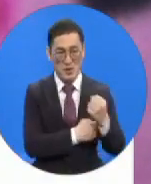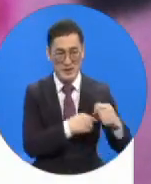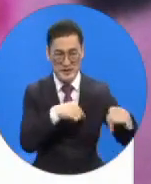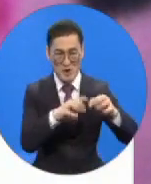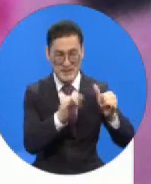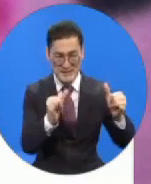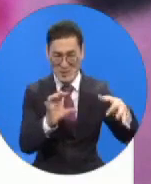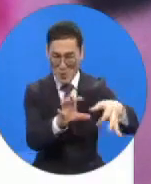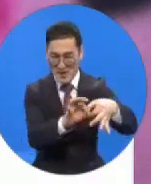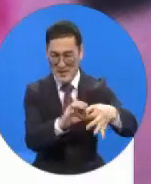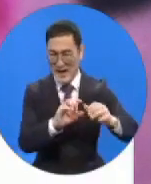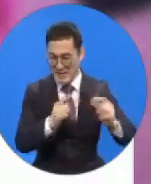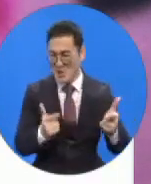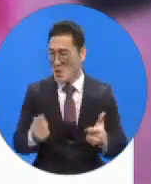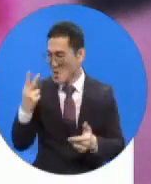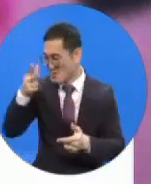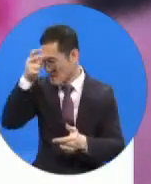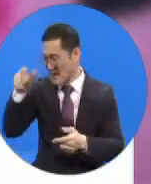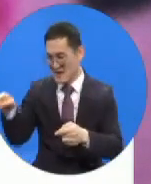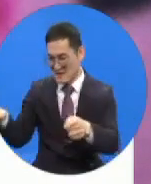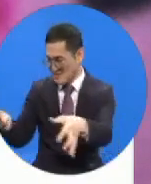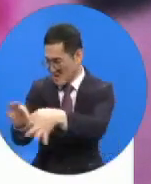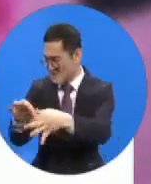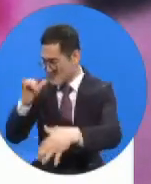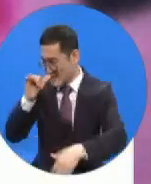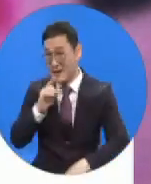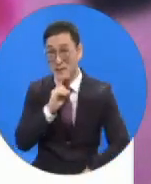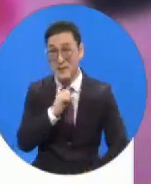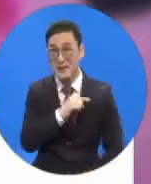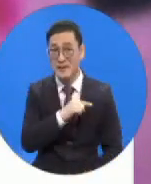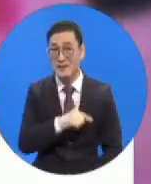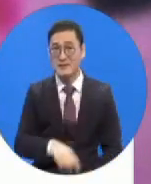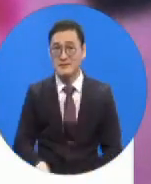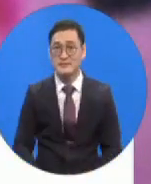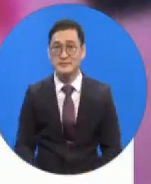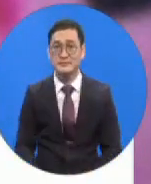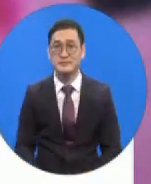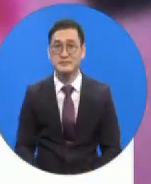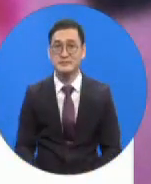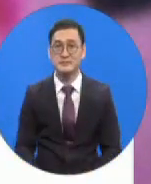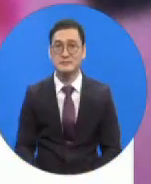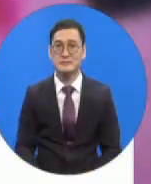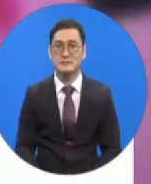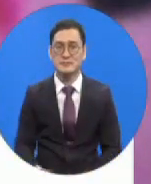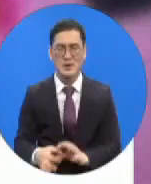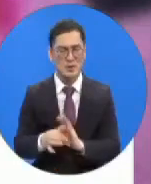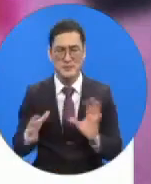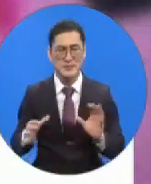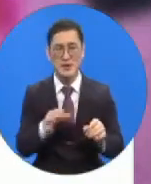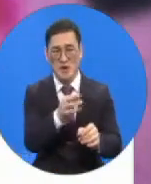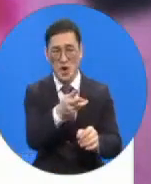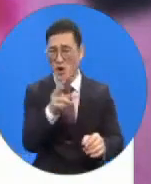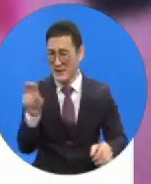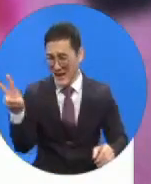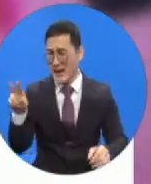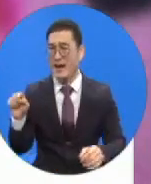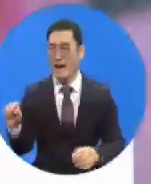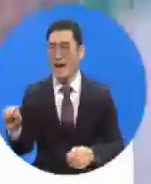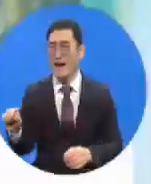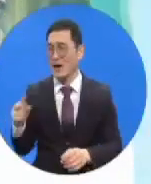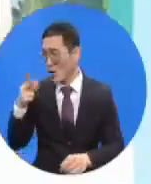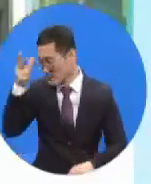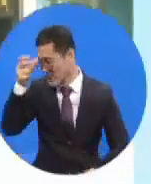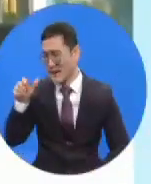이렇게 얘기를 하신 것 같은데 네, 네. 권력 게이트고 여기에 대해서는 여야 검찰이 다 포함될 수 있어요. 다만 여기에 대해서